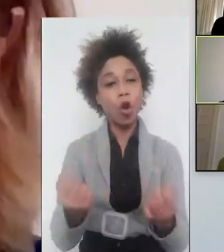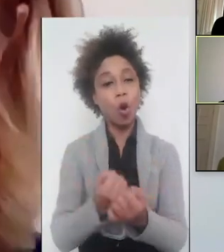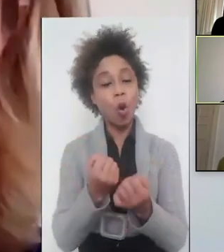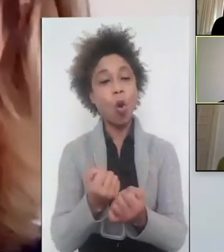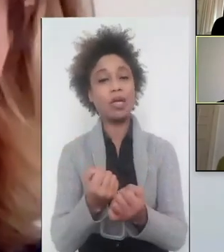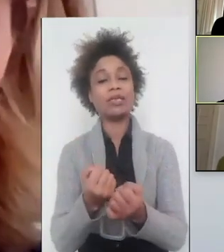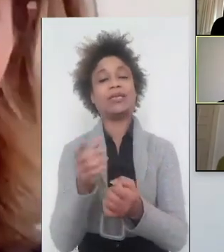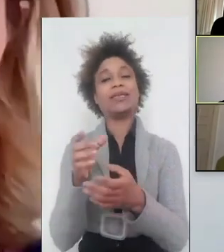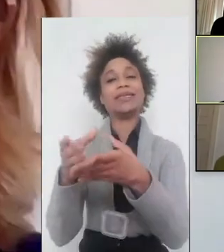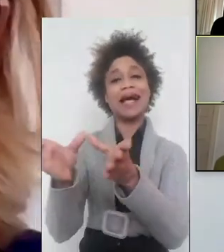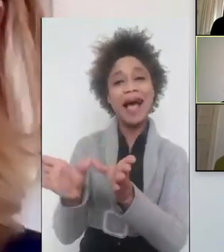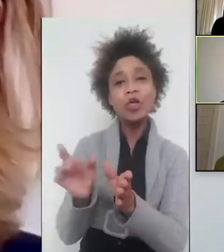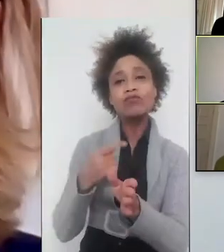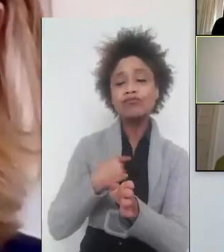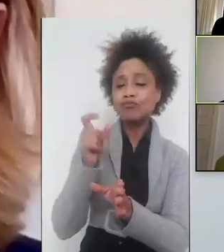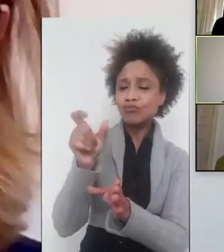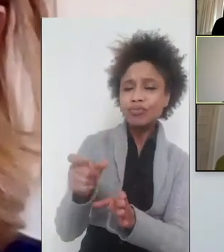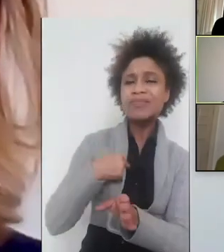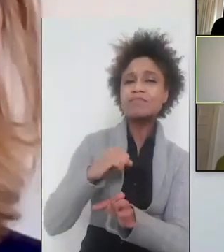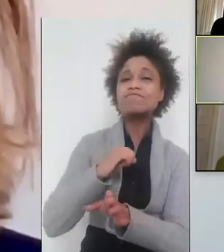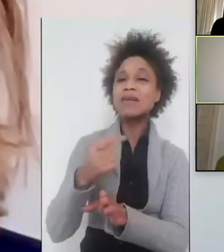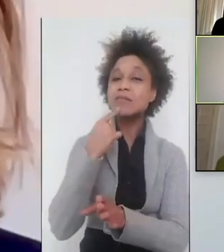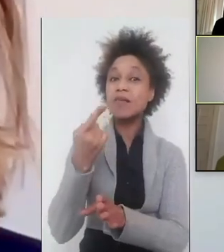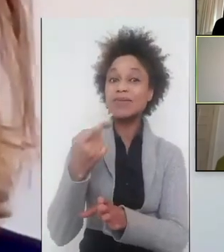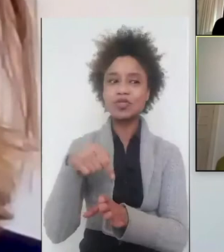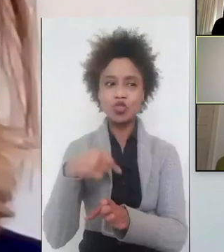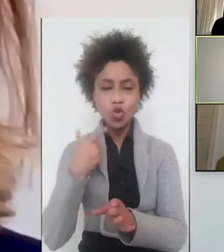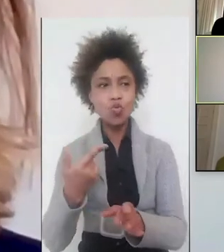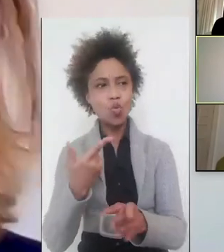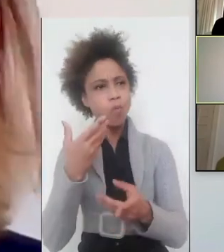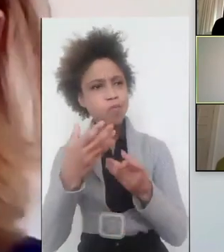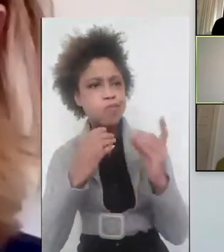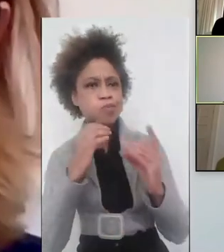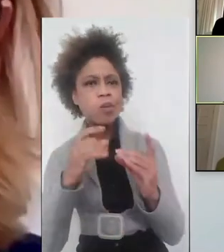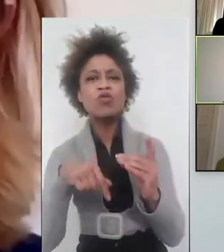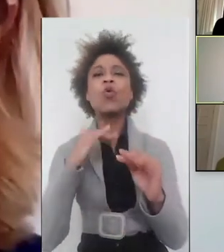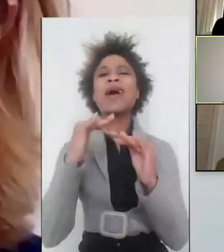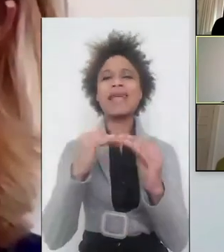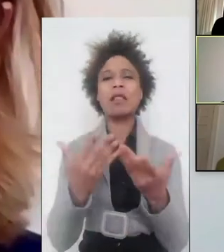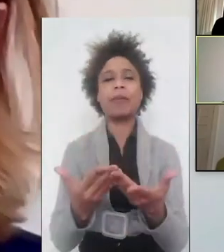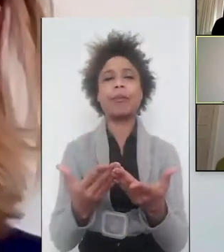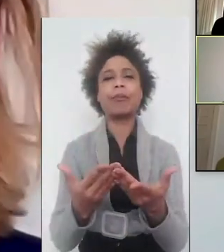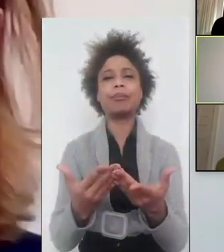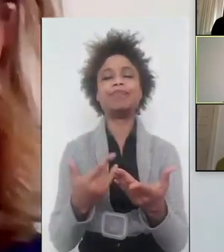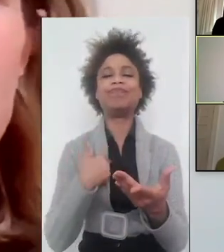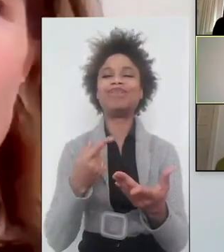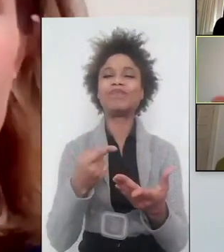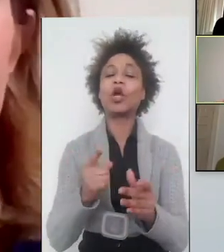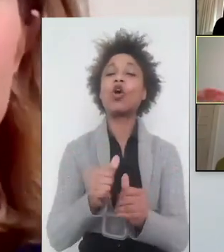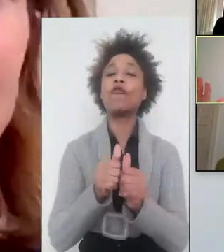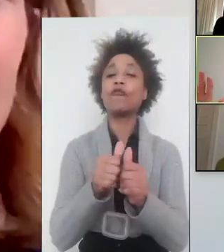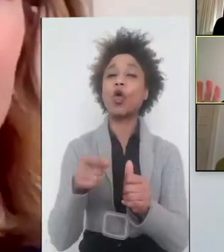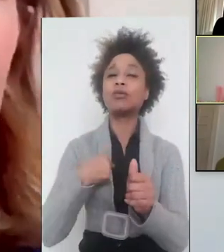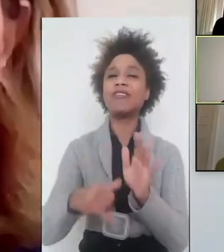mensen. Microsoft, bijvoorbeeld, ik ben een keer op een hoofdkantoor geweest. Dat is een heel goed voorbeeld van een kantoor wat helemaal is ingericht voor mensen met een beperking. Zeg